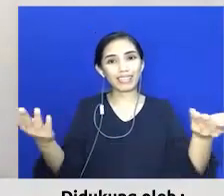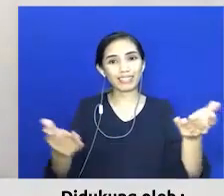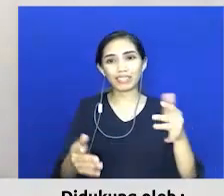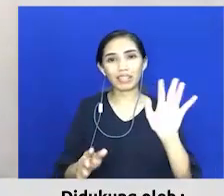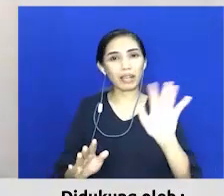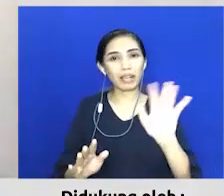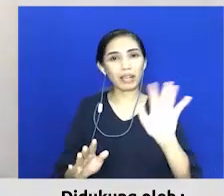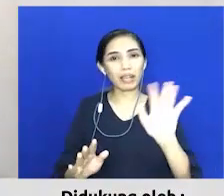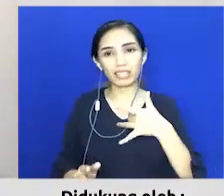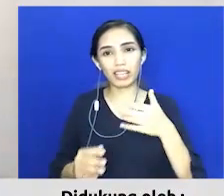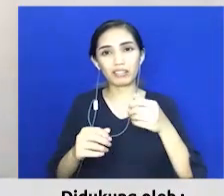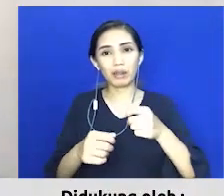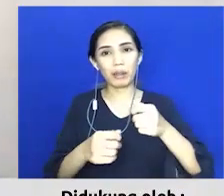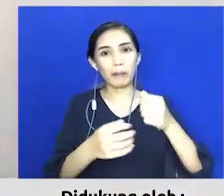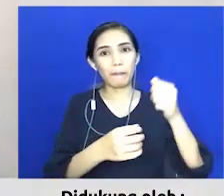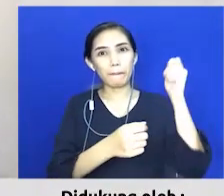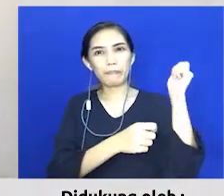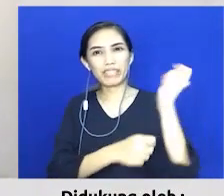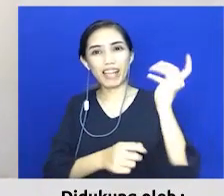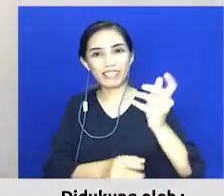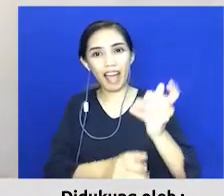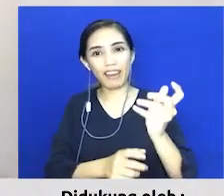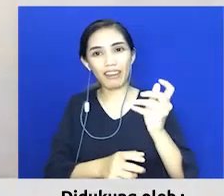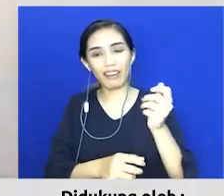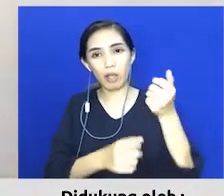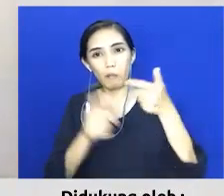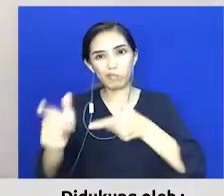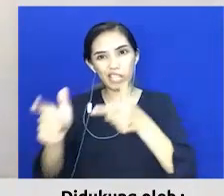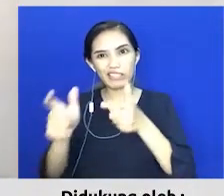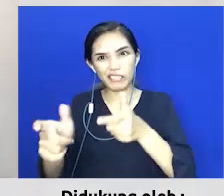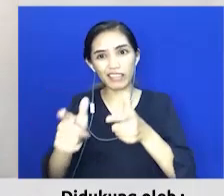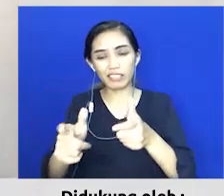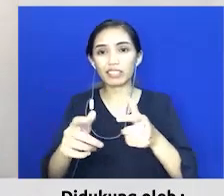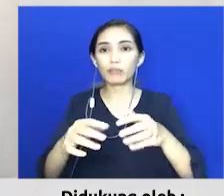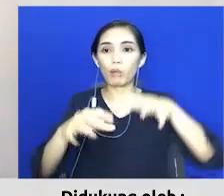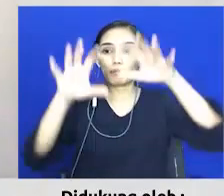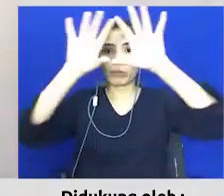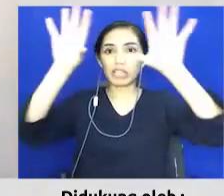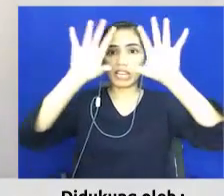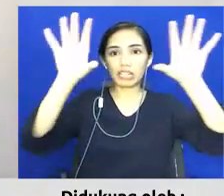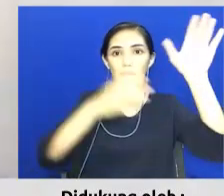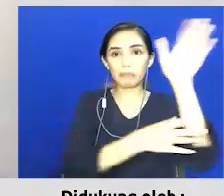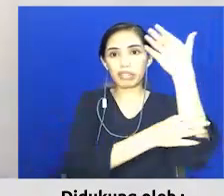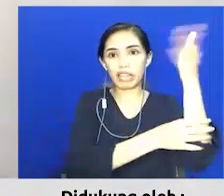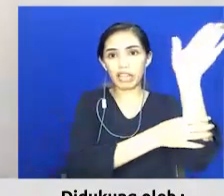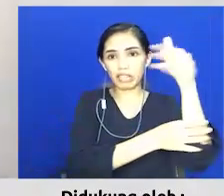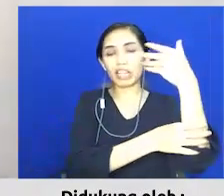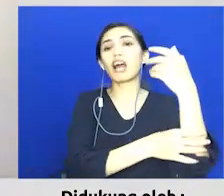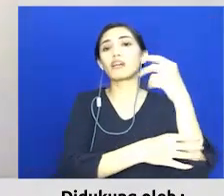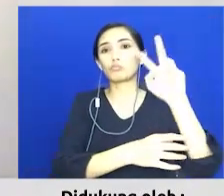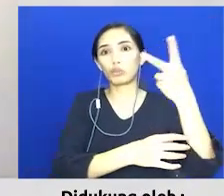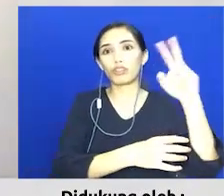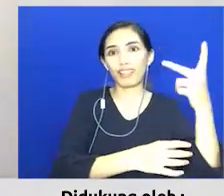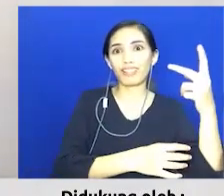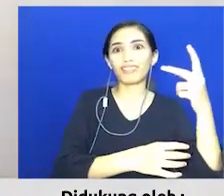karena Anda-Anda ini tidak pernah tahu merasakan penjajahan itu seperti apa. Ya. Di bawah bendera